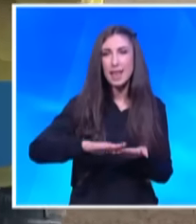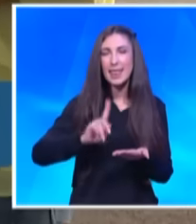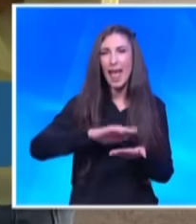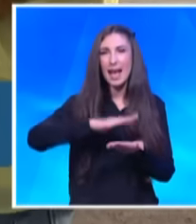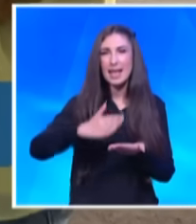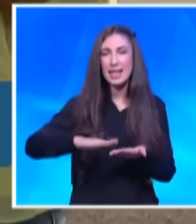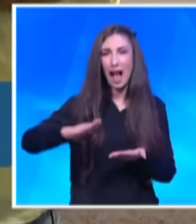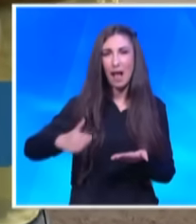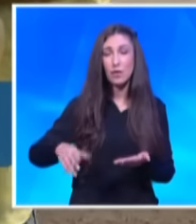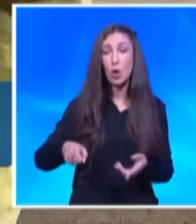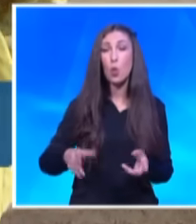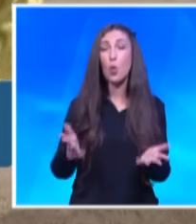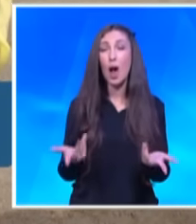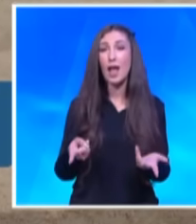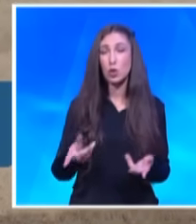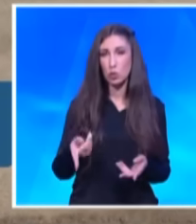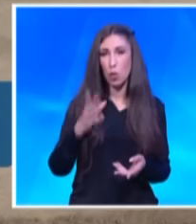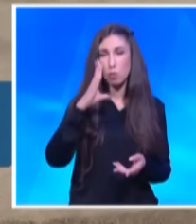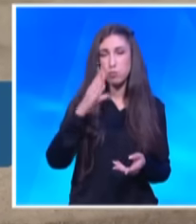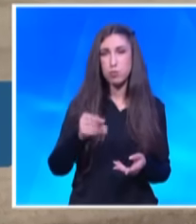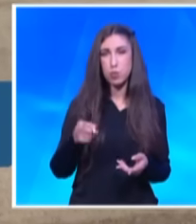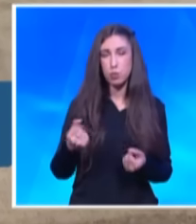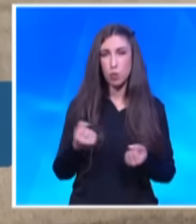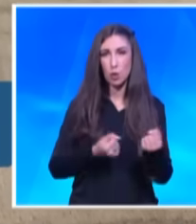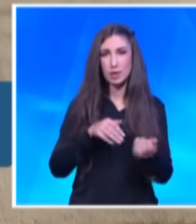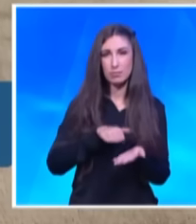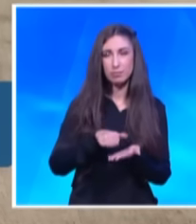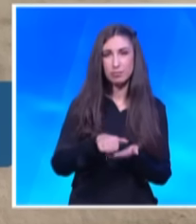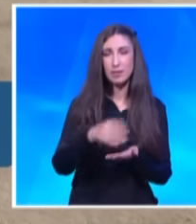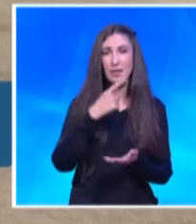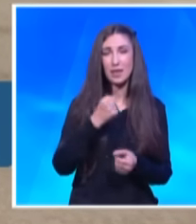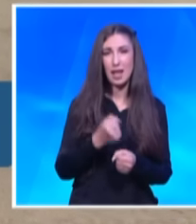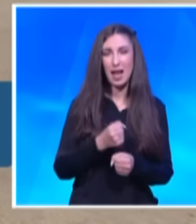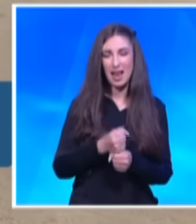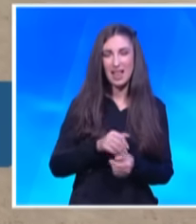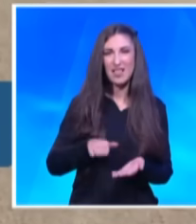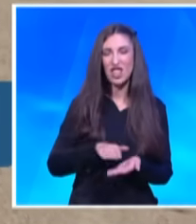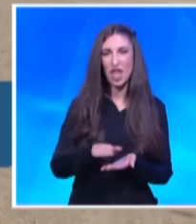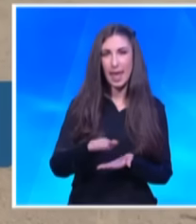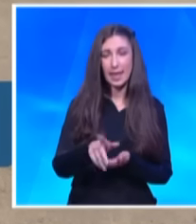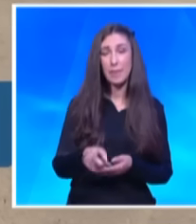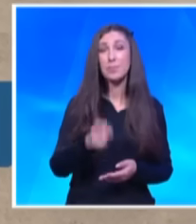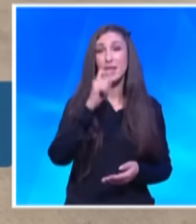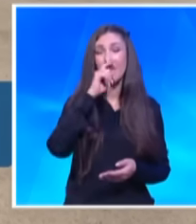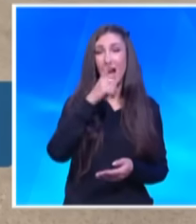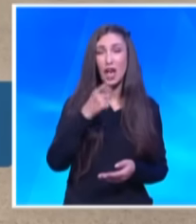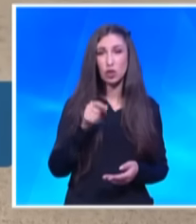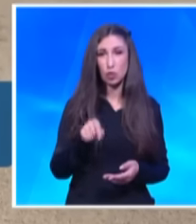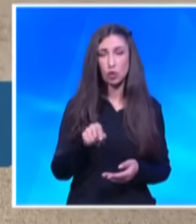пътя, но едва когато този бус се движи в активната лента по автомагистралата. Важно да отбележим, че с